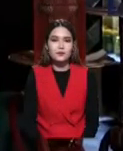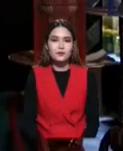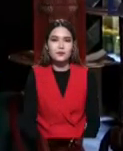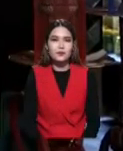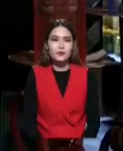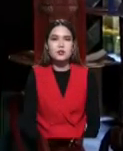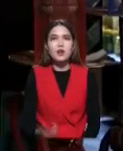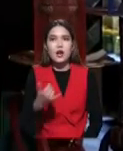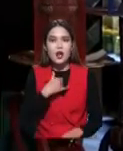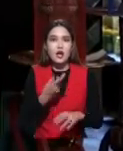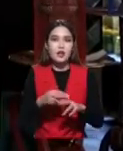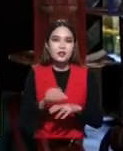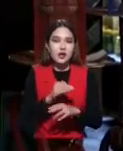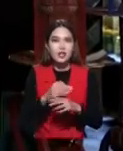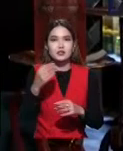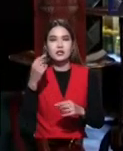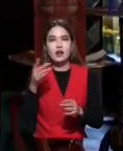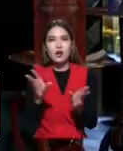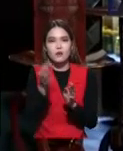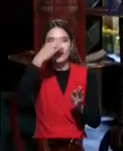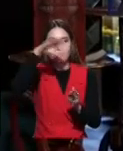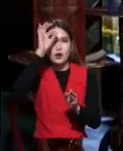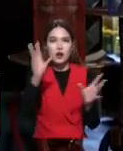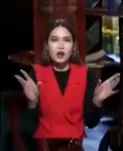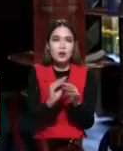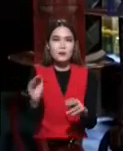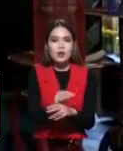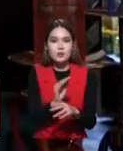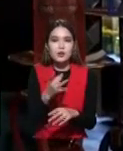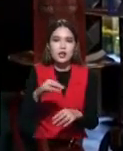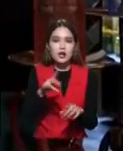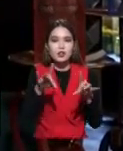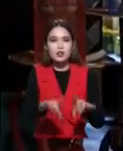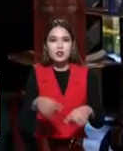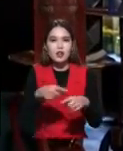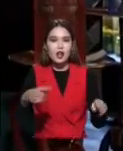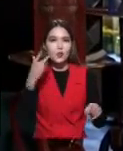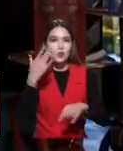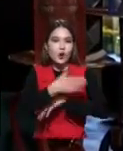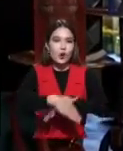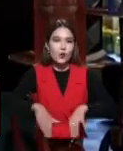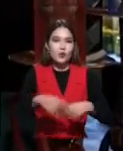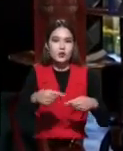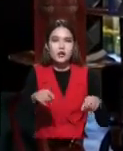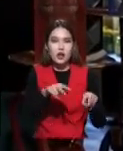Это уже наш 15-й совместный с полицейскими рейд. Проверяем игровые заведения, также патрулируем улицы. Параллельно мы